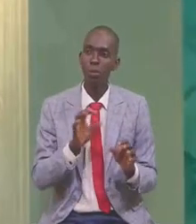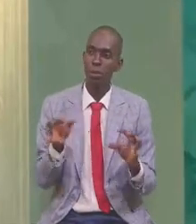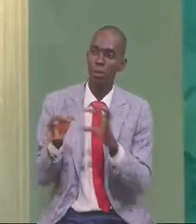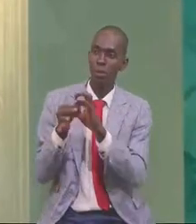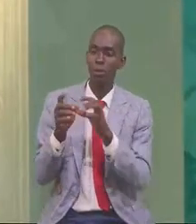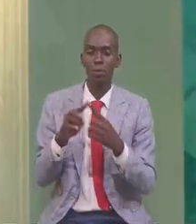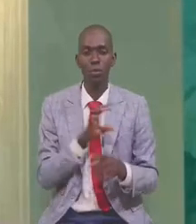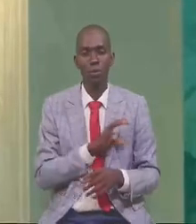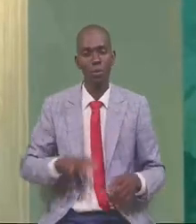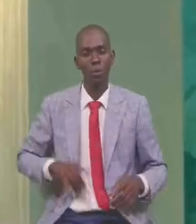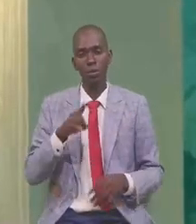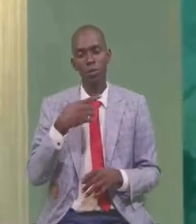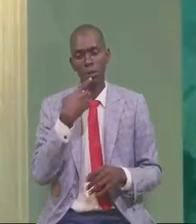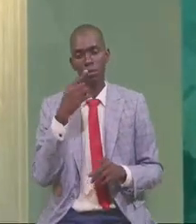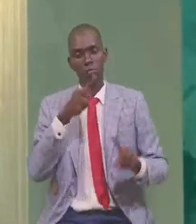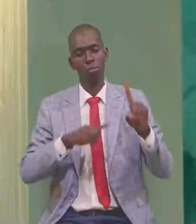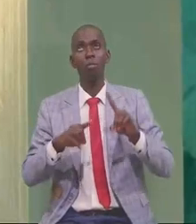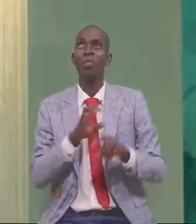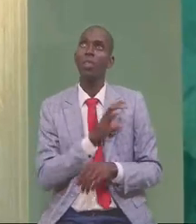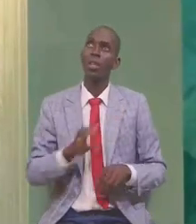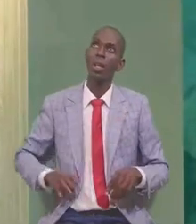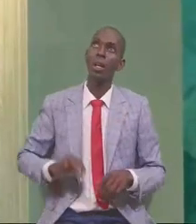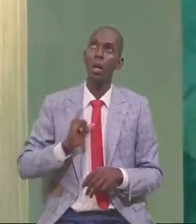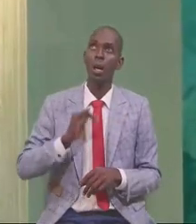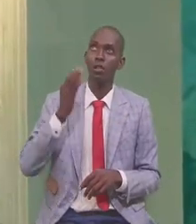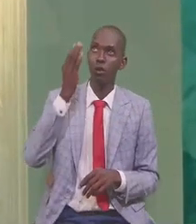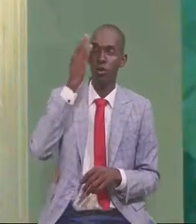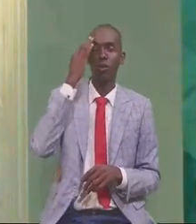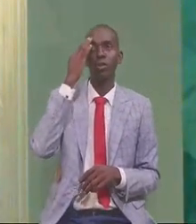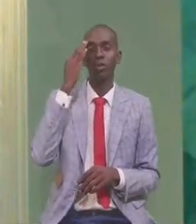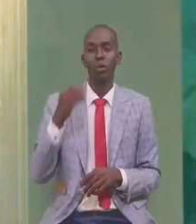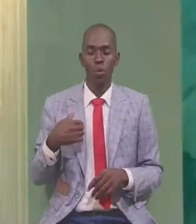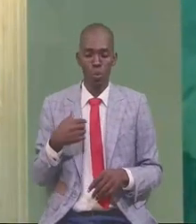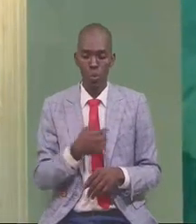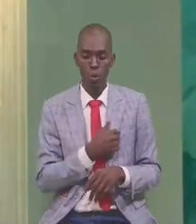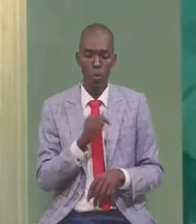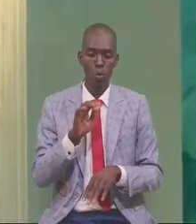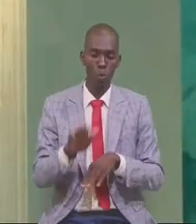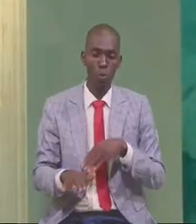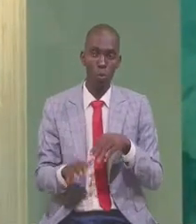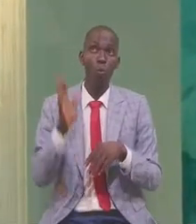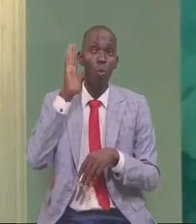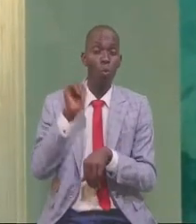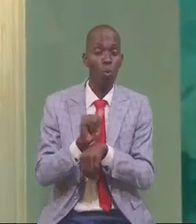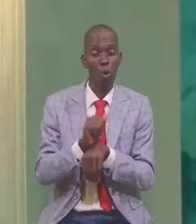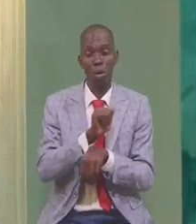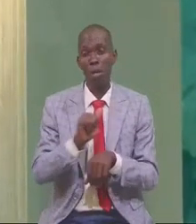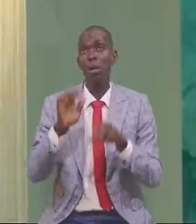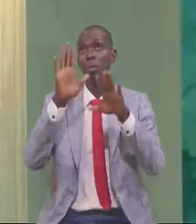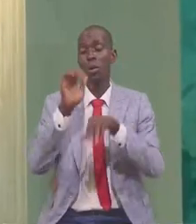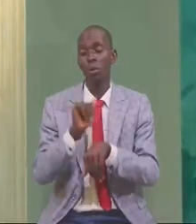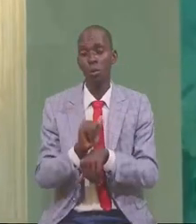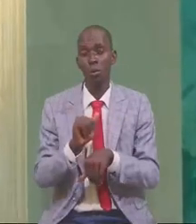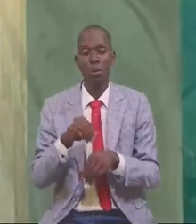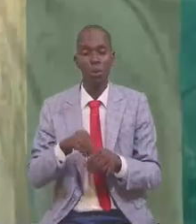dis, Christ, je sais, il opérera un miracle dans mon cœur, dans ma vie et